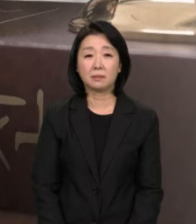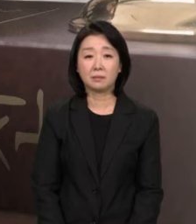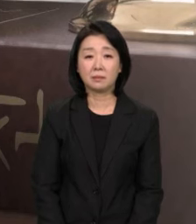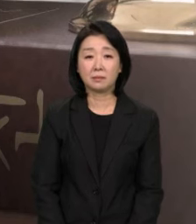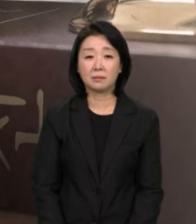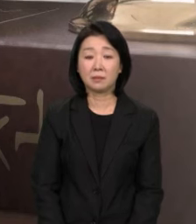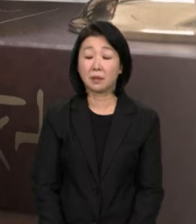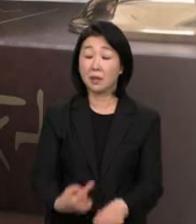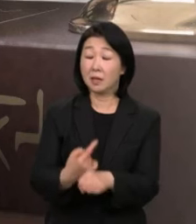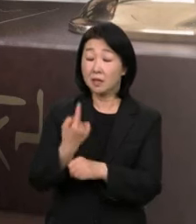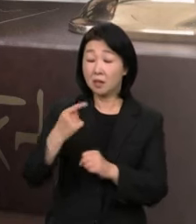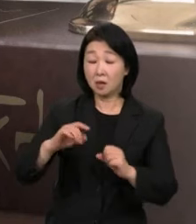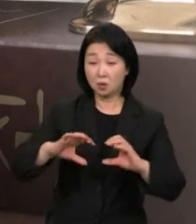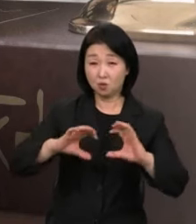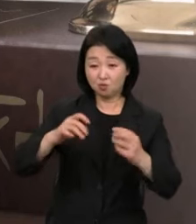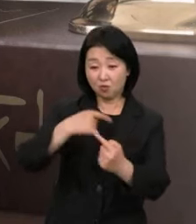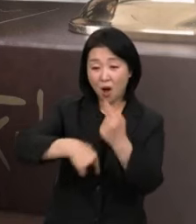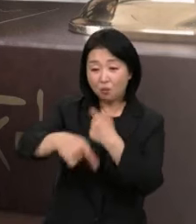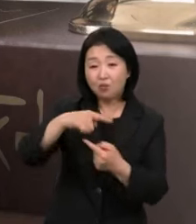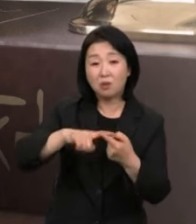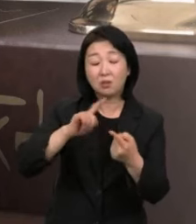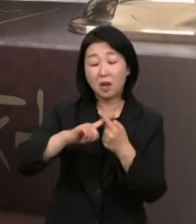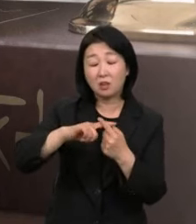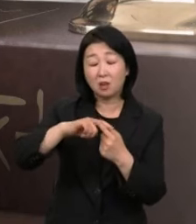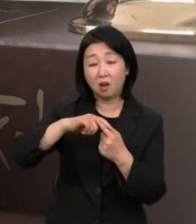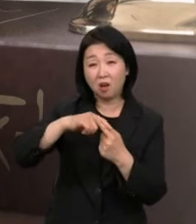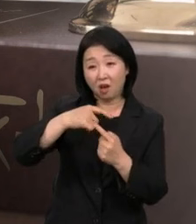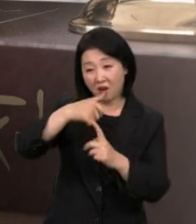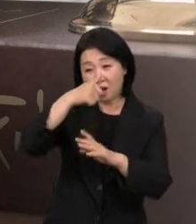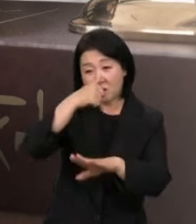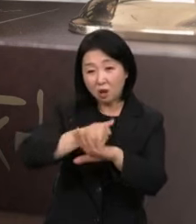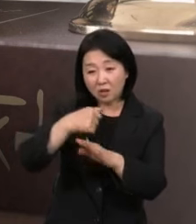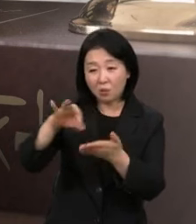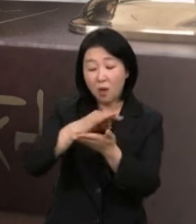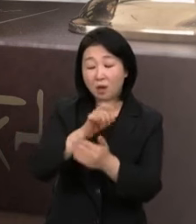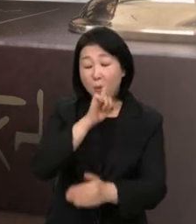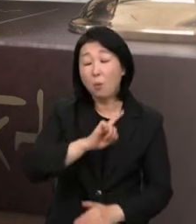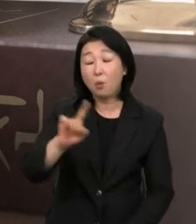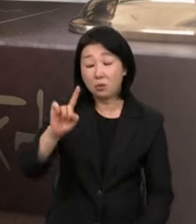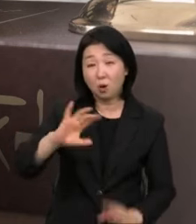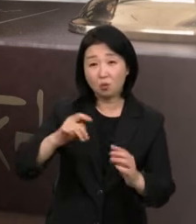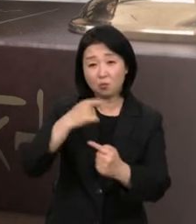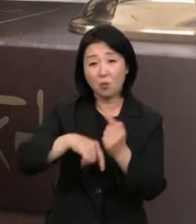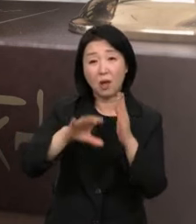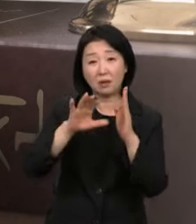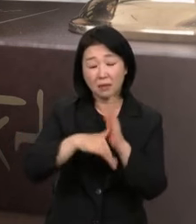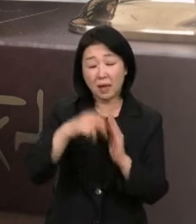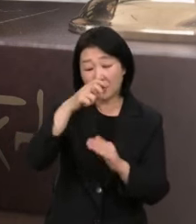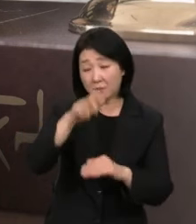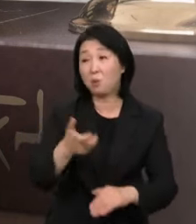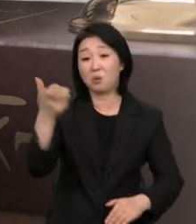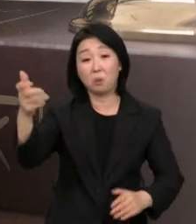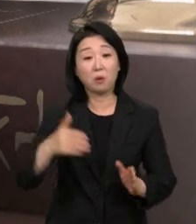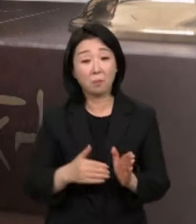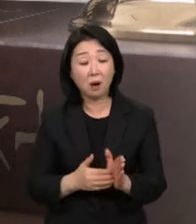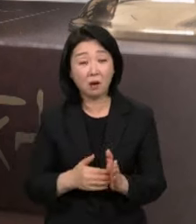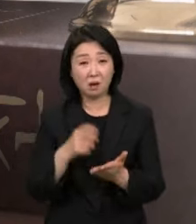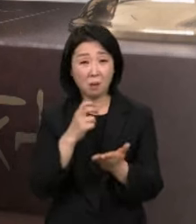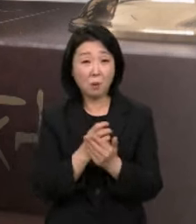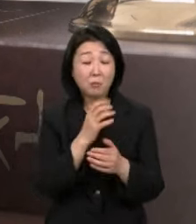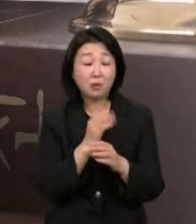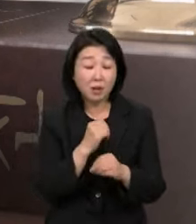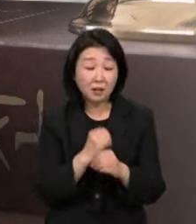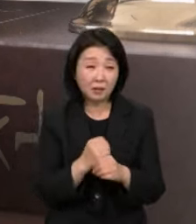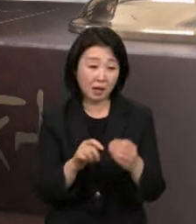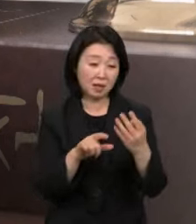지난해 국가 살림살이를 정리한 국가결산보고서는 매년 국무회의에서 의결해 감사원으로 넘깁니다. 법정 시한은 매년